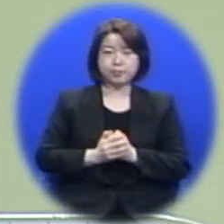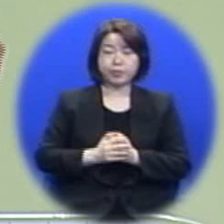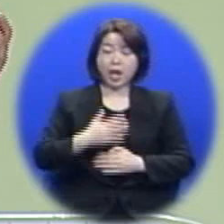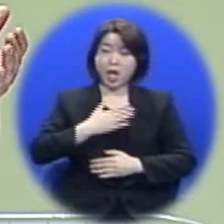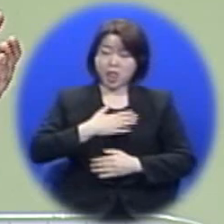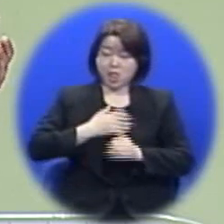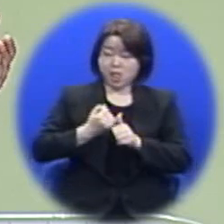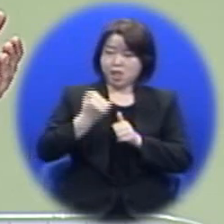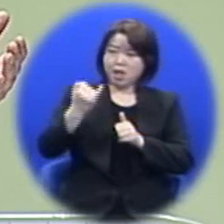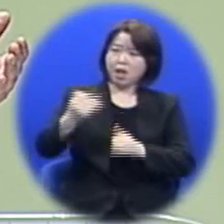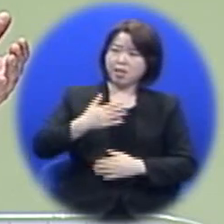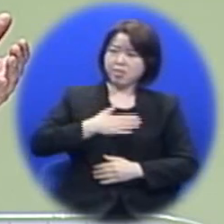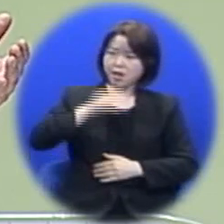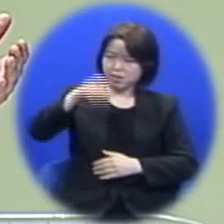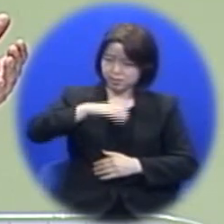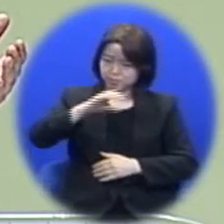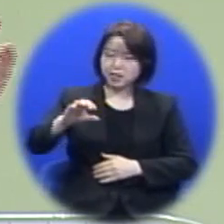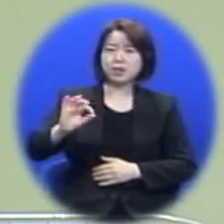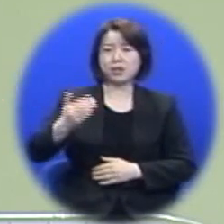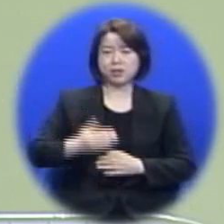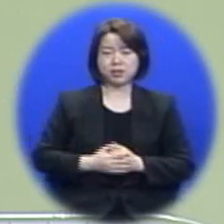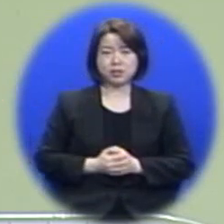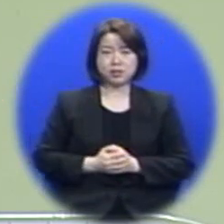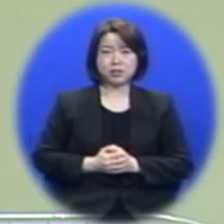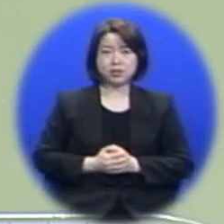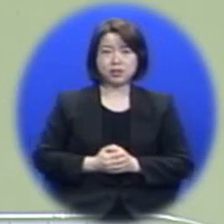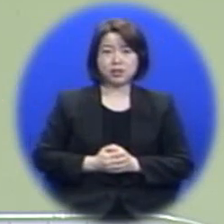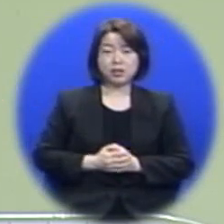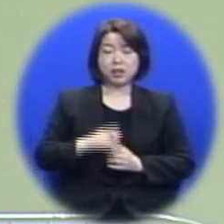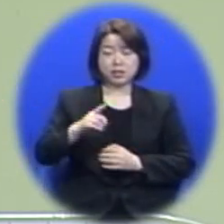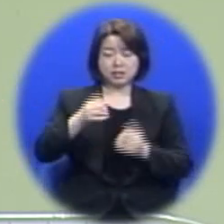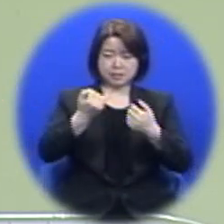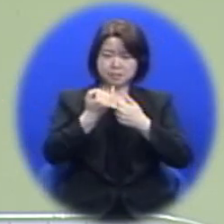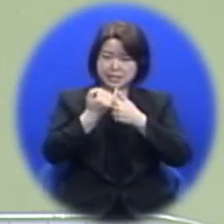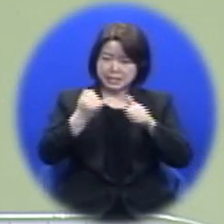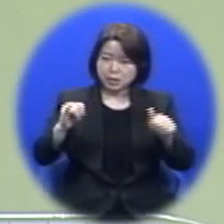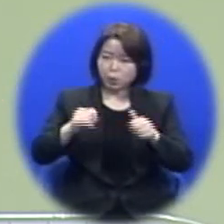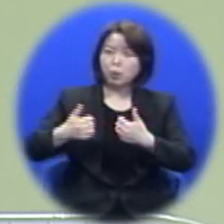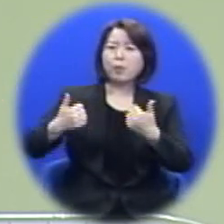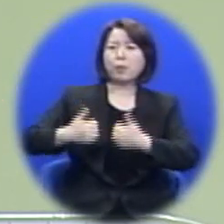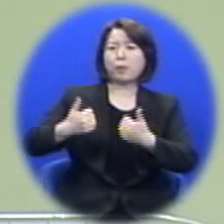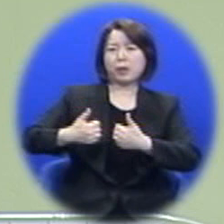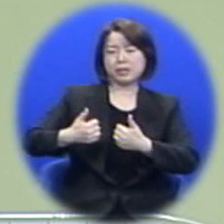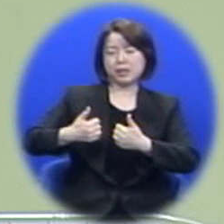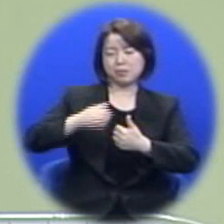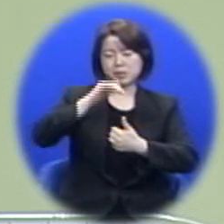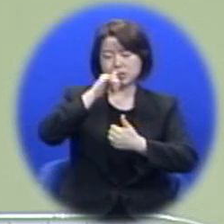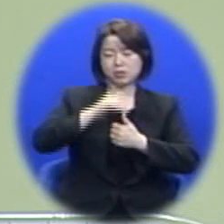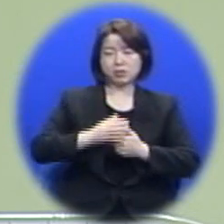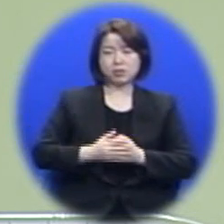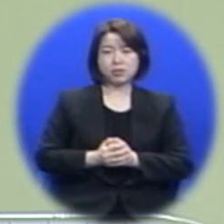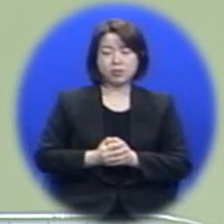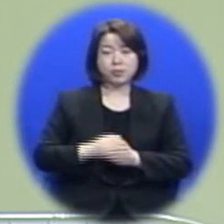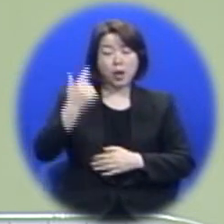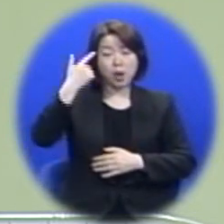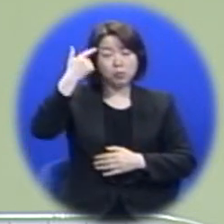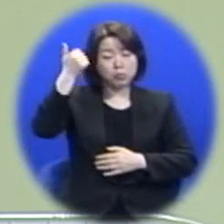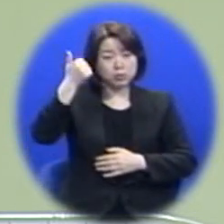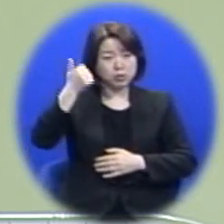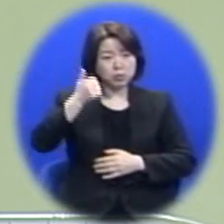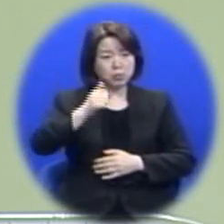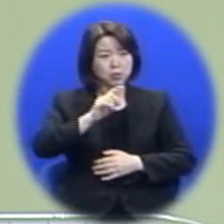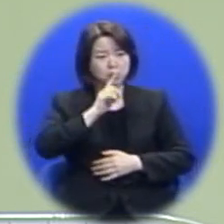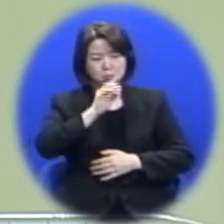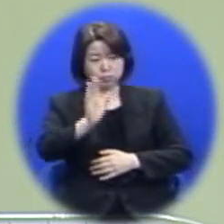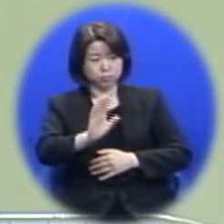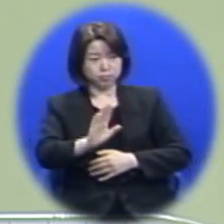내 아내가 내 십자가 입니다 그러면서 이유은 상담을 해 오셨어요 목사님이 말도